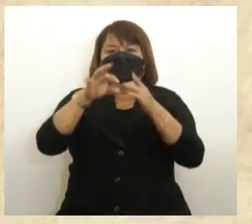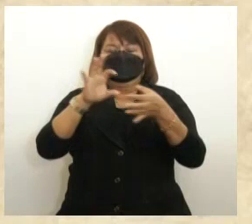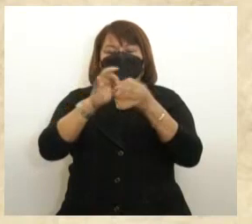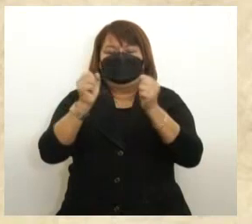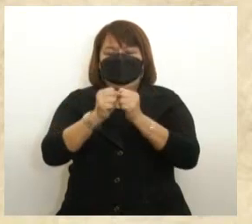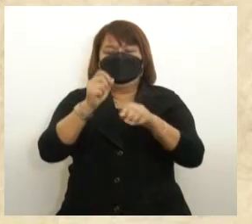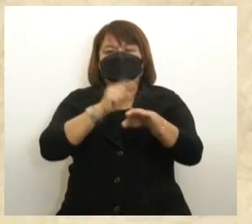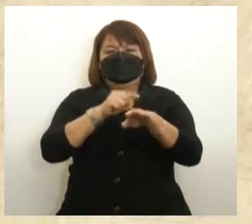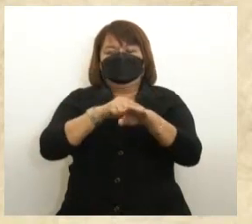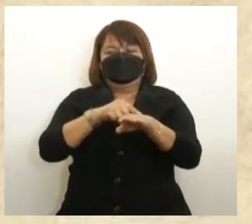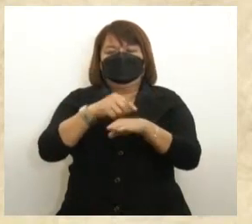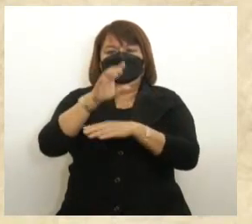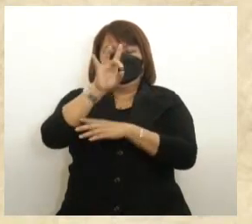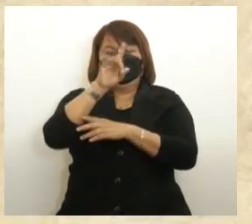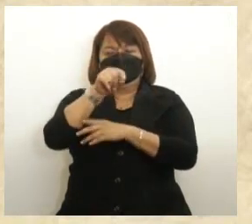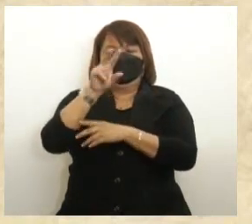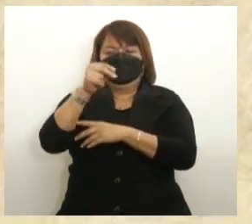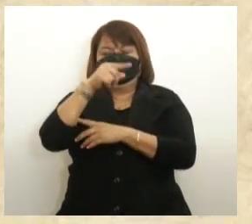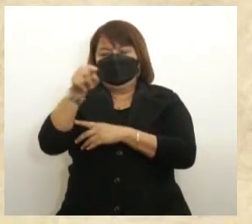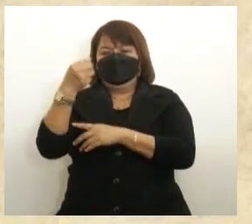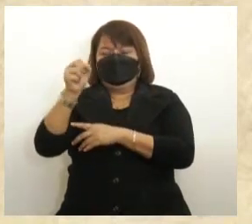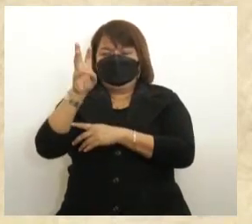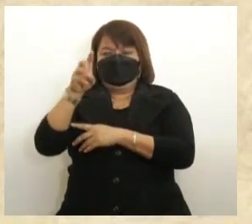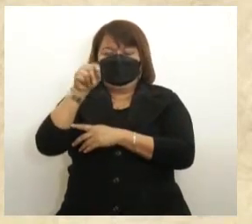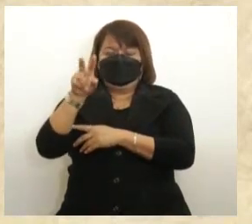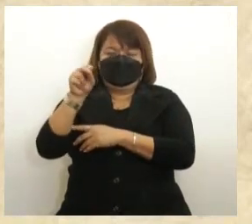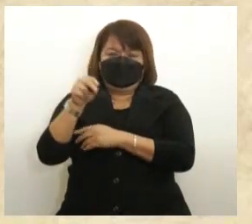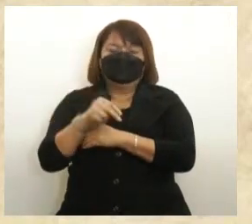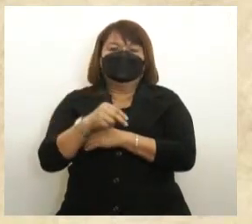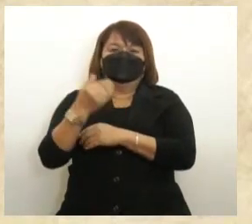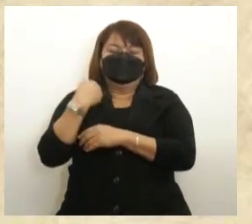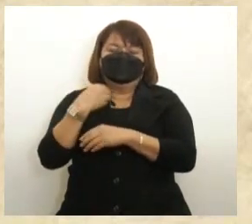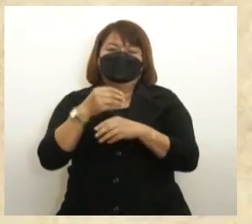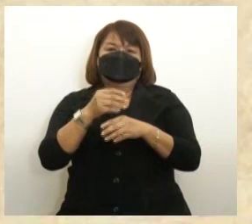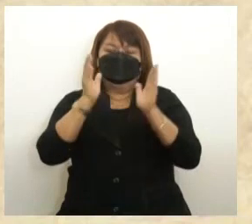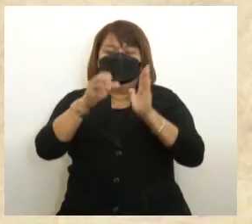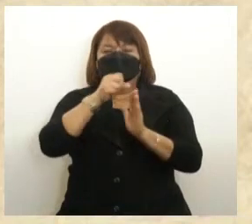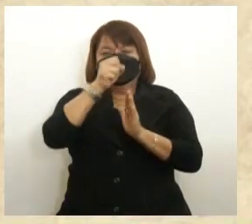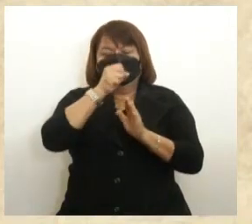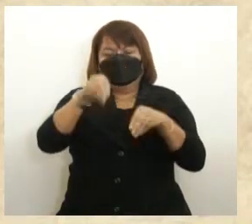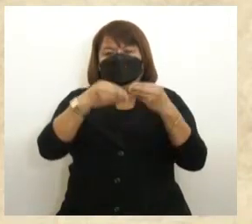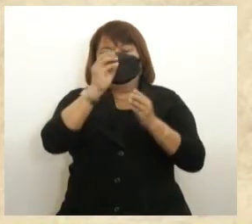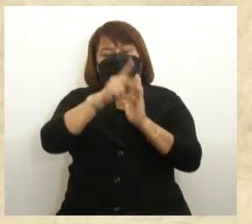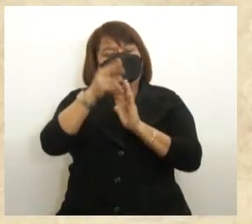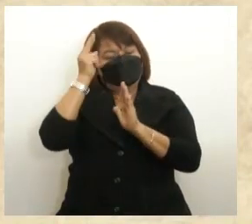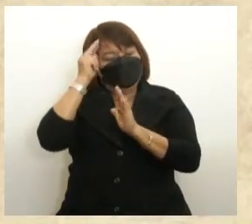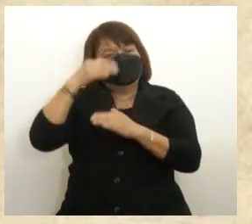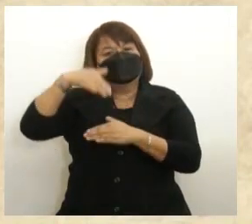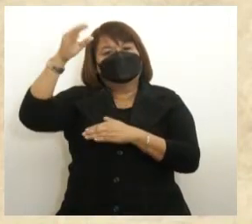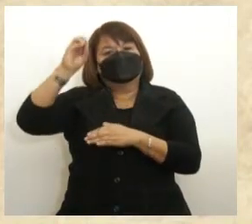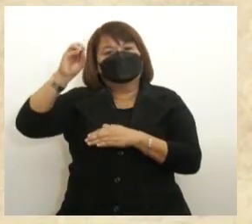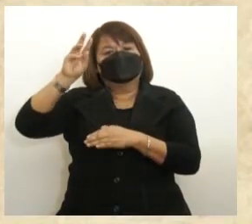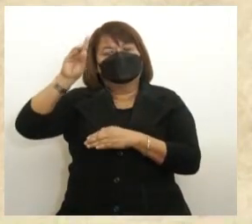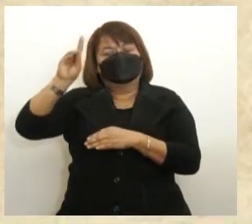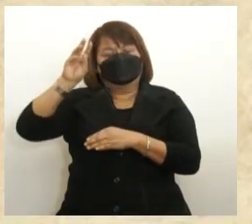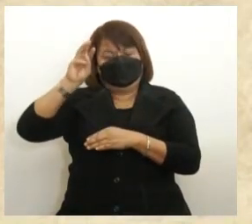ลา 8:30 นถึง 16:30 นค่ะโดยมีวิทยากรที่มาให้ความรู้นั่นคือพี่โดมนะคะนาย